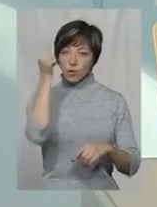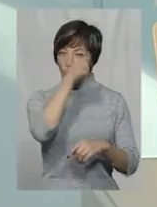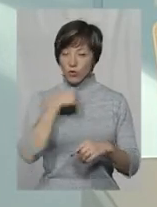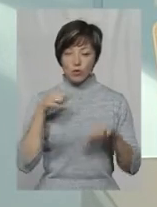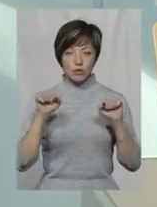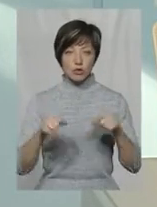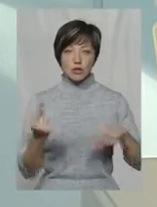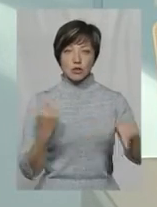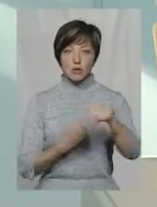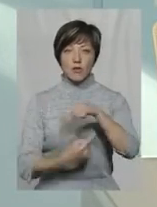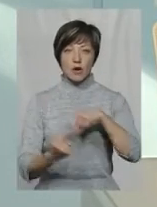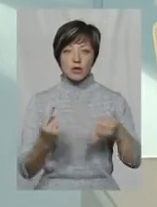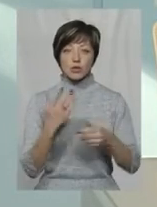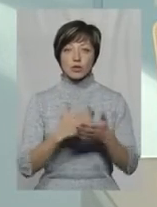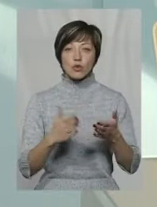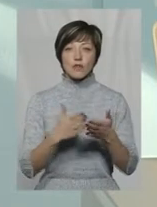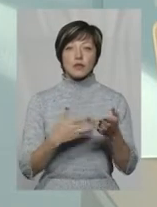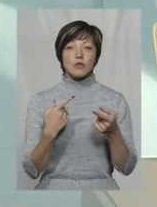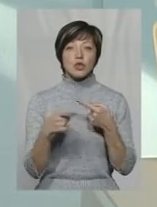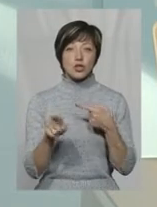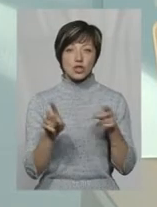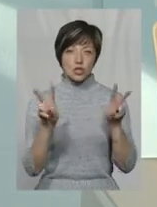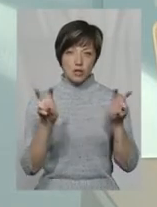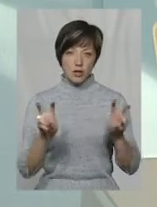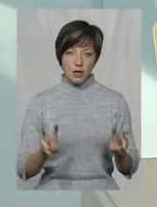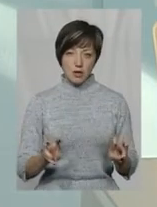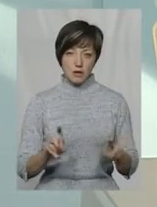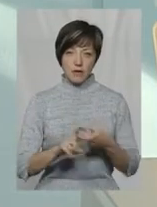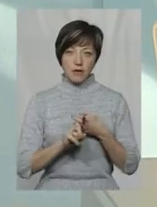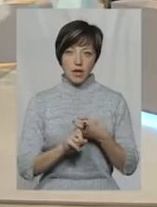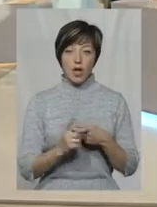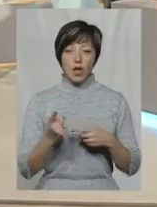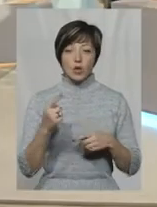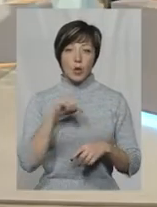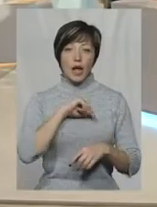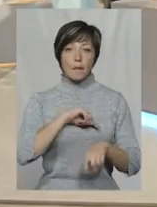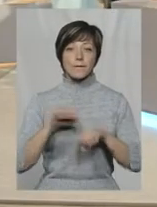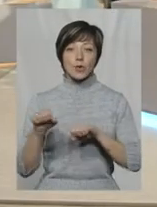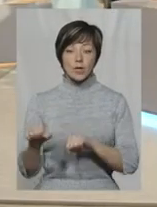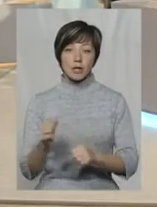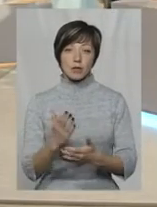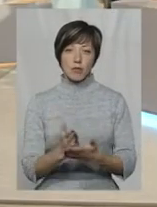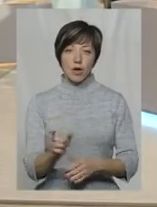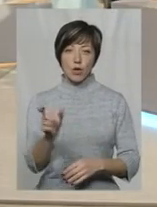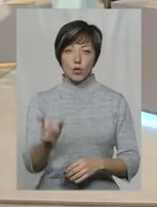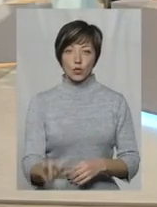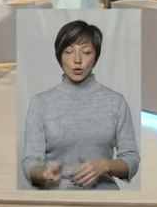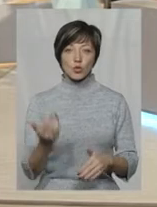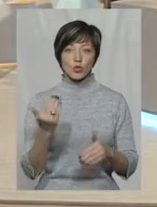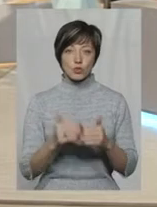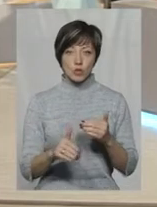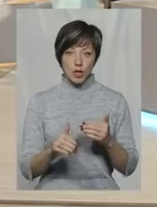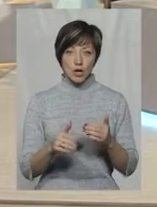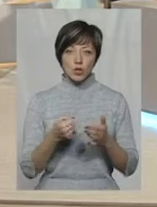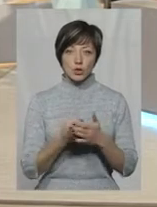можуть циркулювати зовсім інші віруси. І тому той імунітет, який має людина, вже до